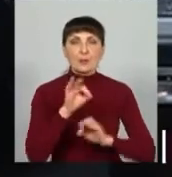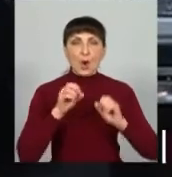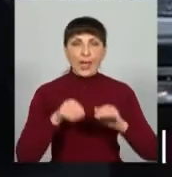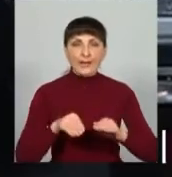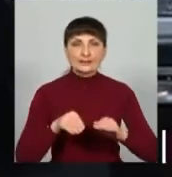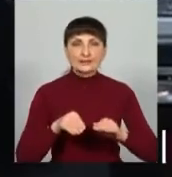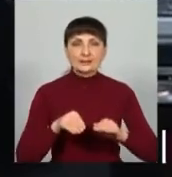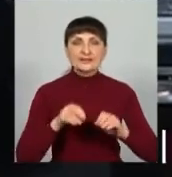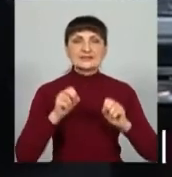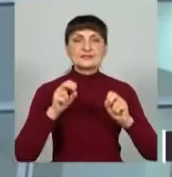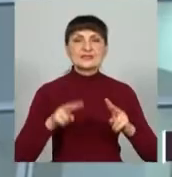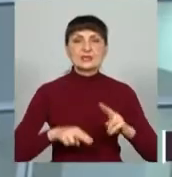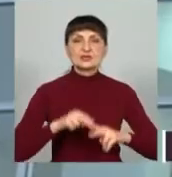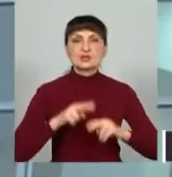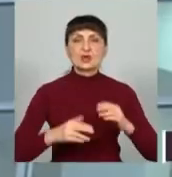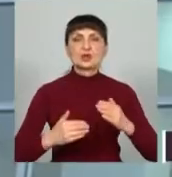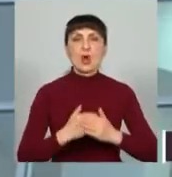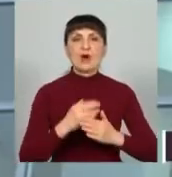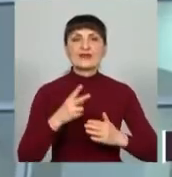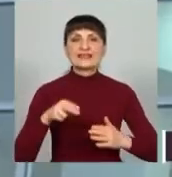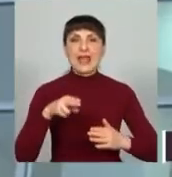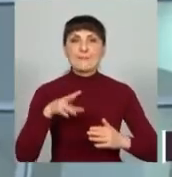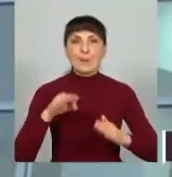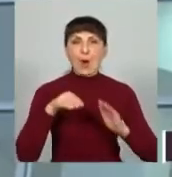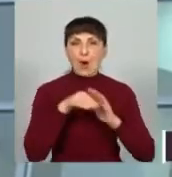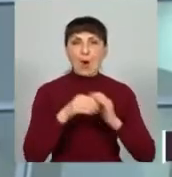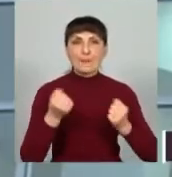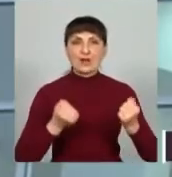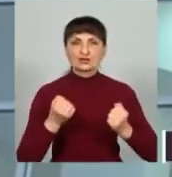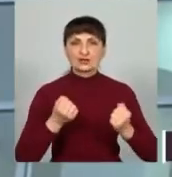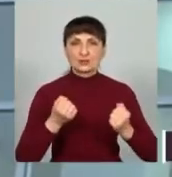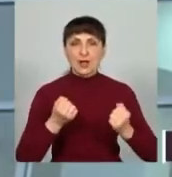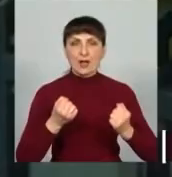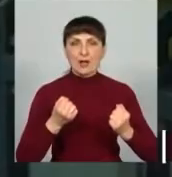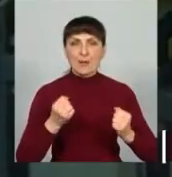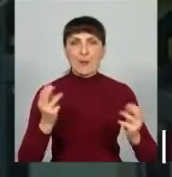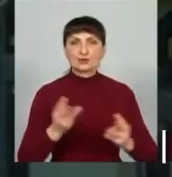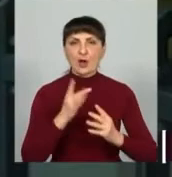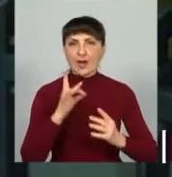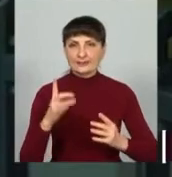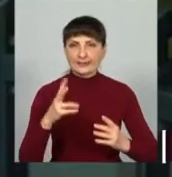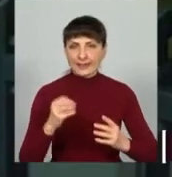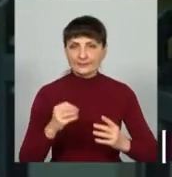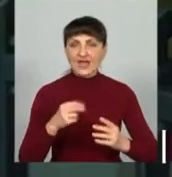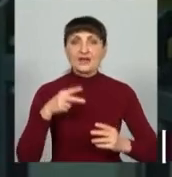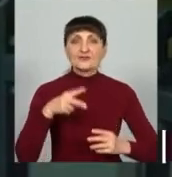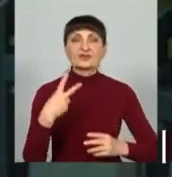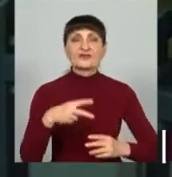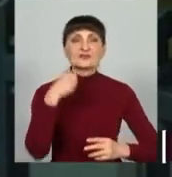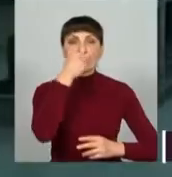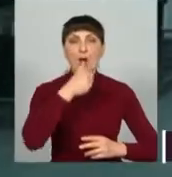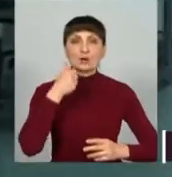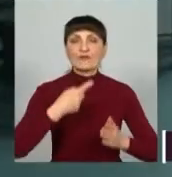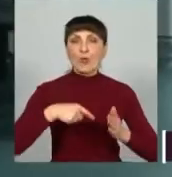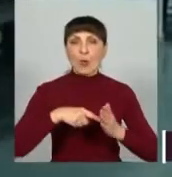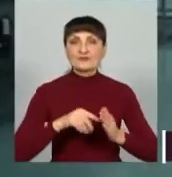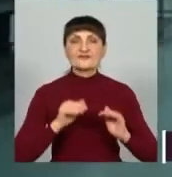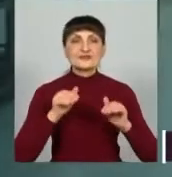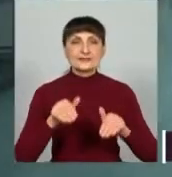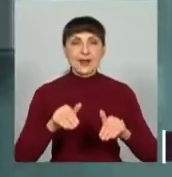и строительству новых депо в наименее оснащенных районах. Плюс ко всему, в 2022 году в мегаполисе